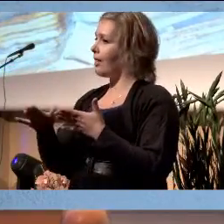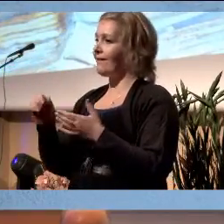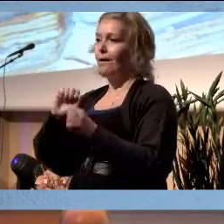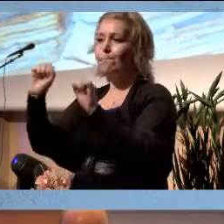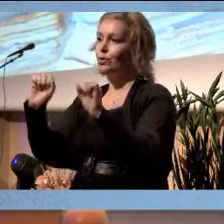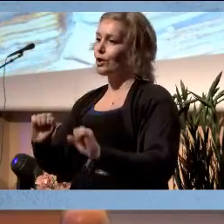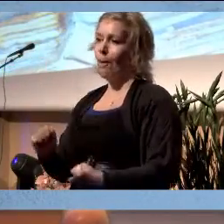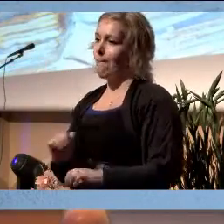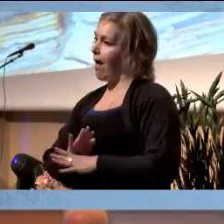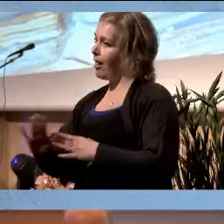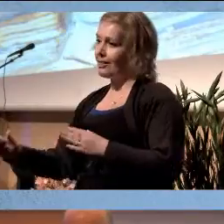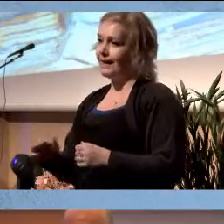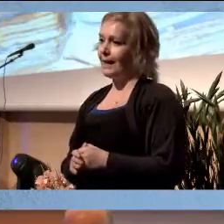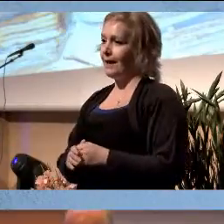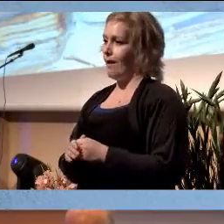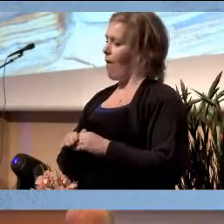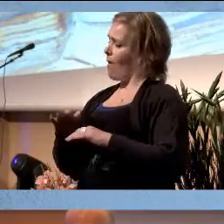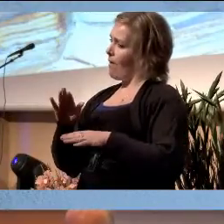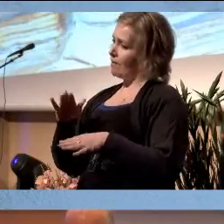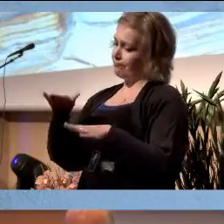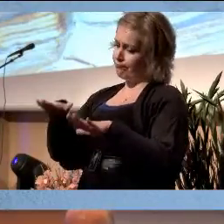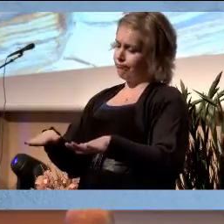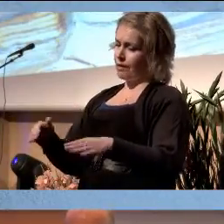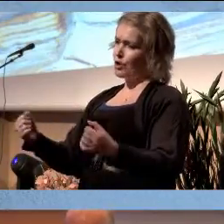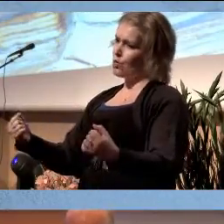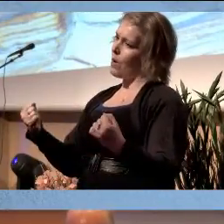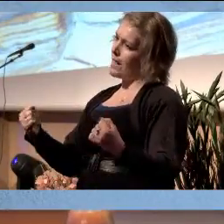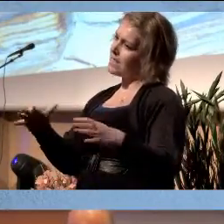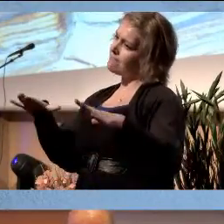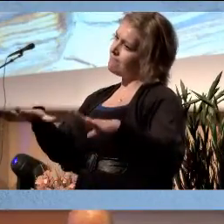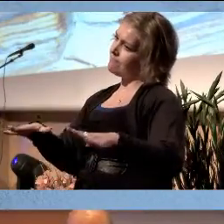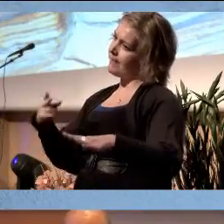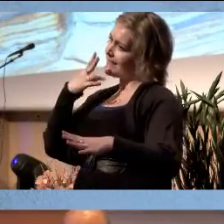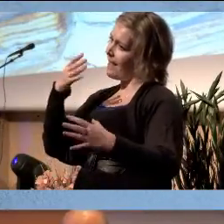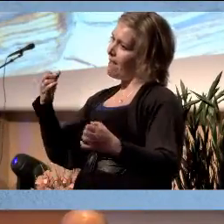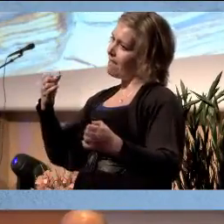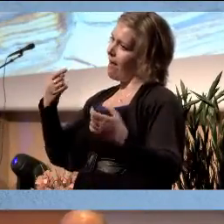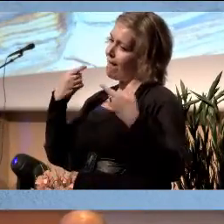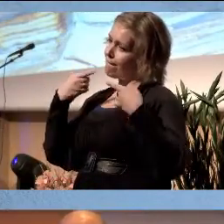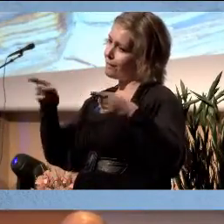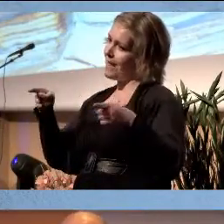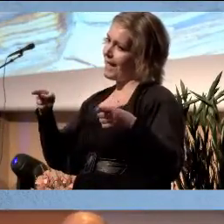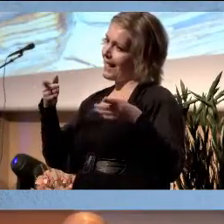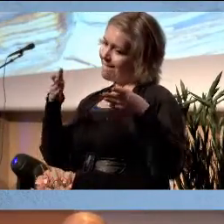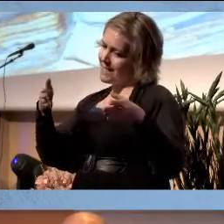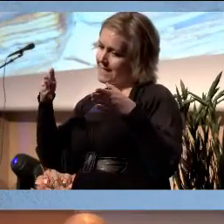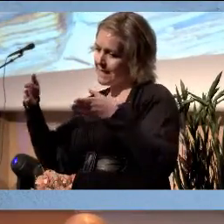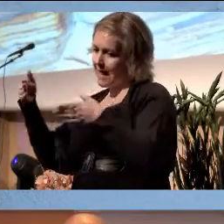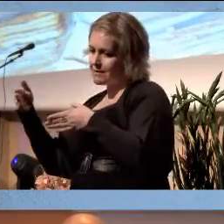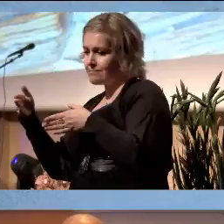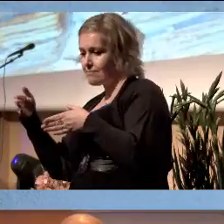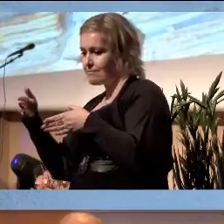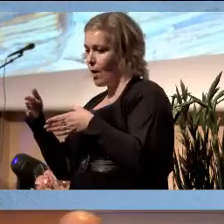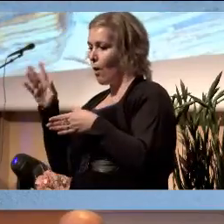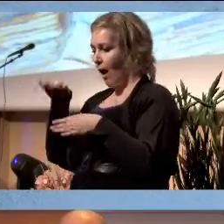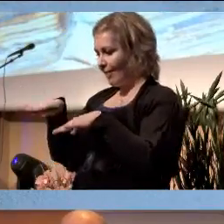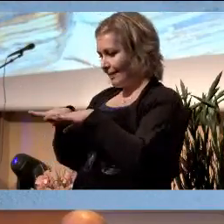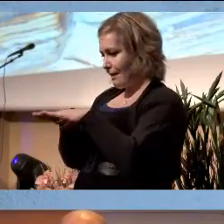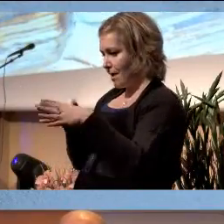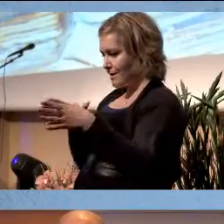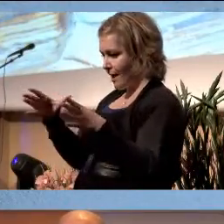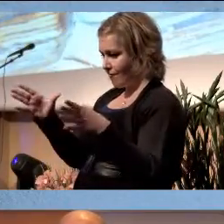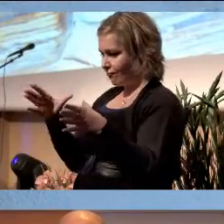opp. Og står meget solid. Se ting fra ulike vinkler og tilpasse